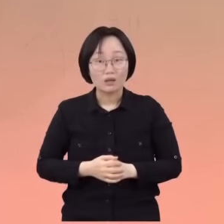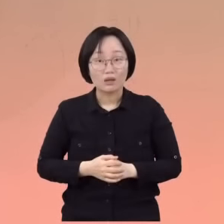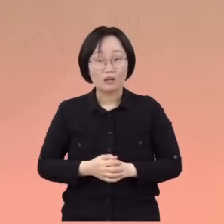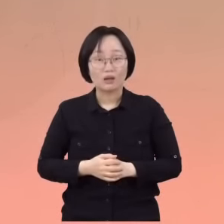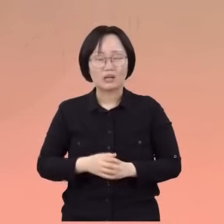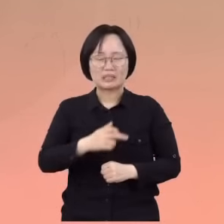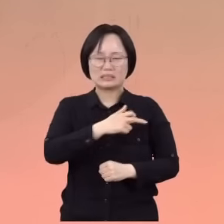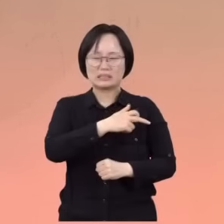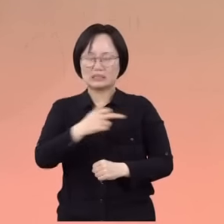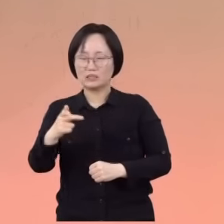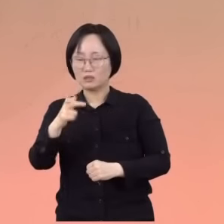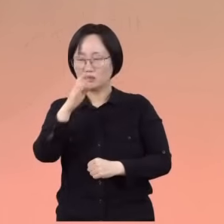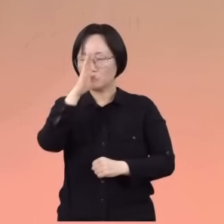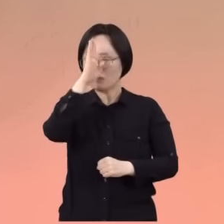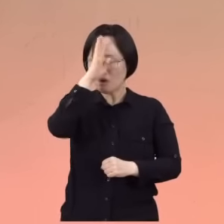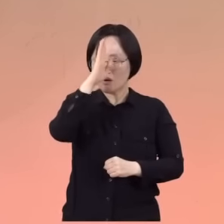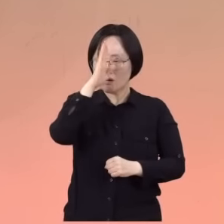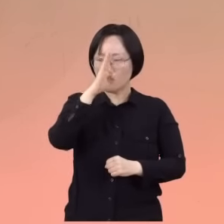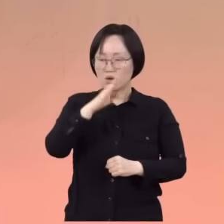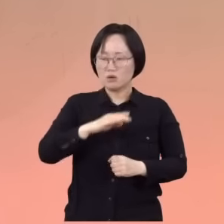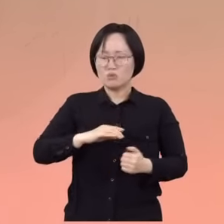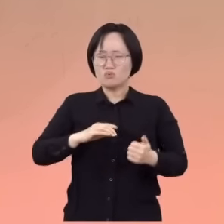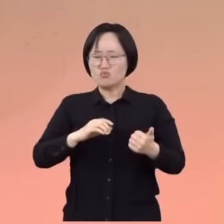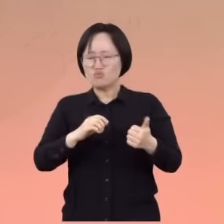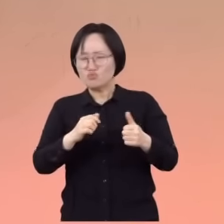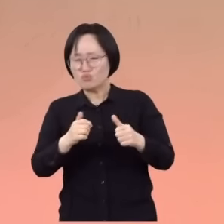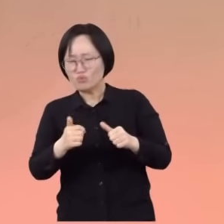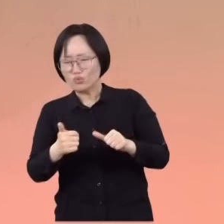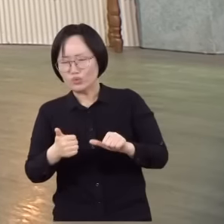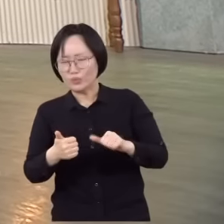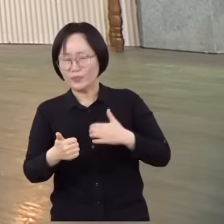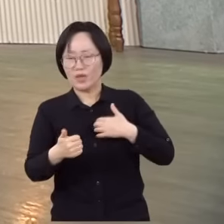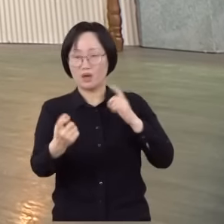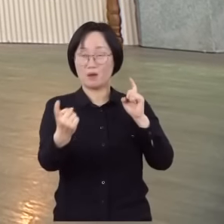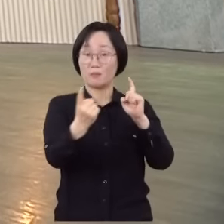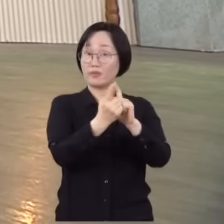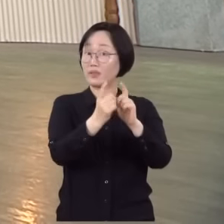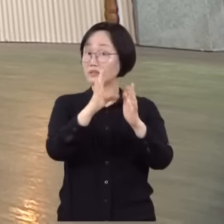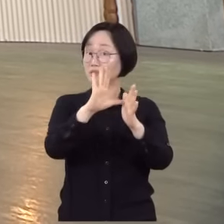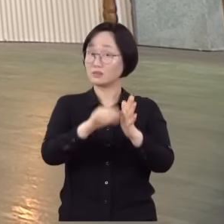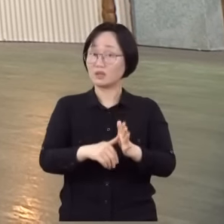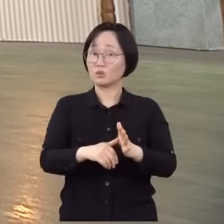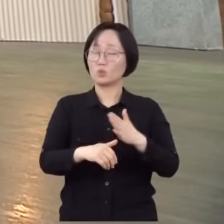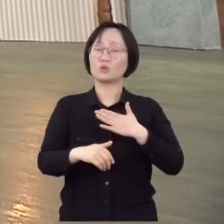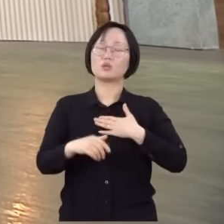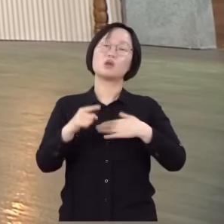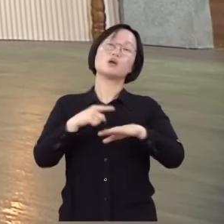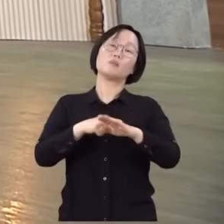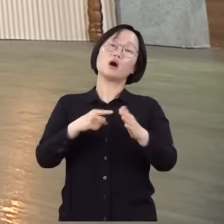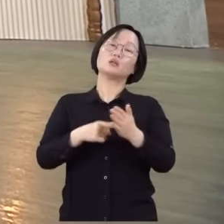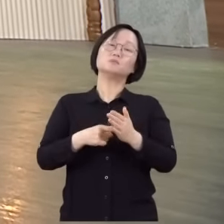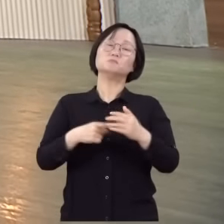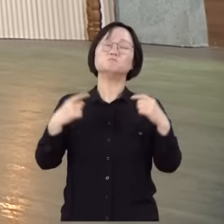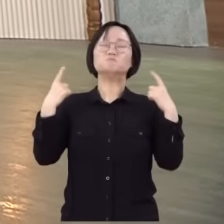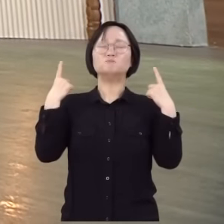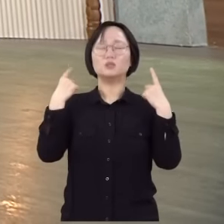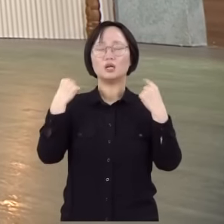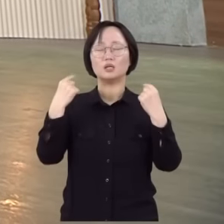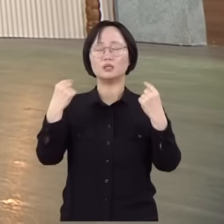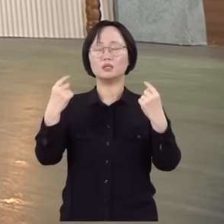쳤어도 그 마음이 한결 같을 수 있느냐 이게 쉬운 일이 아닙니다